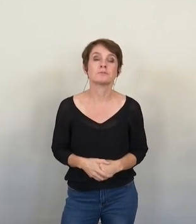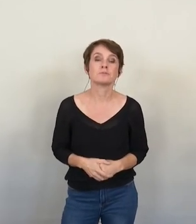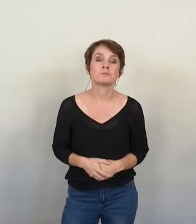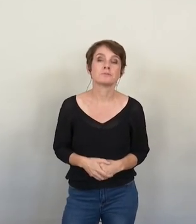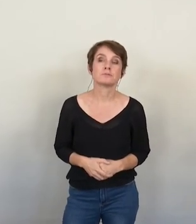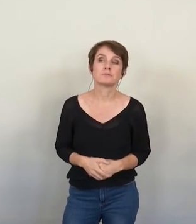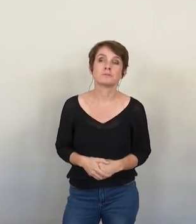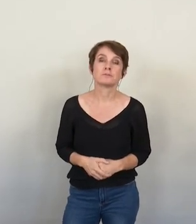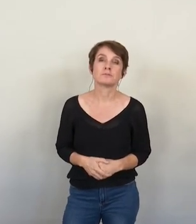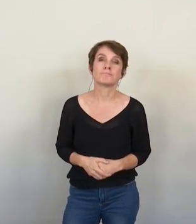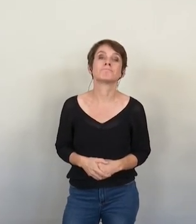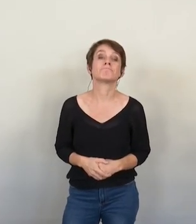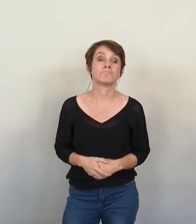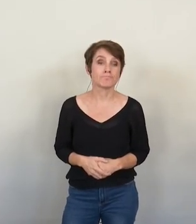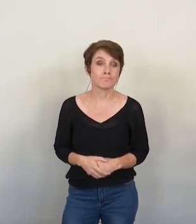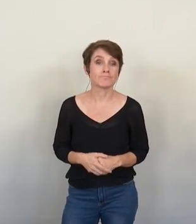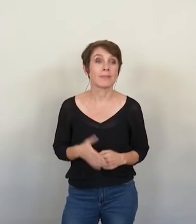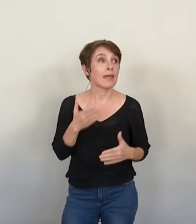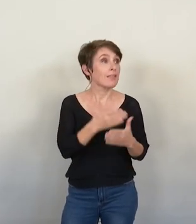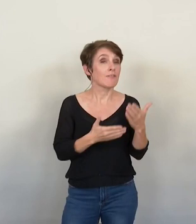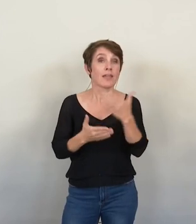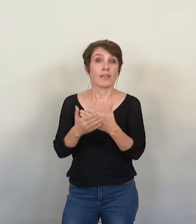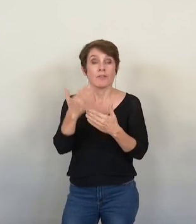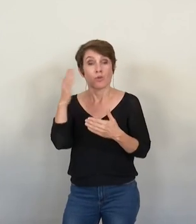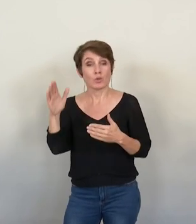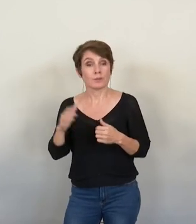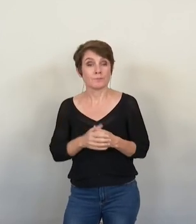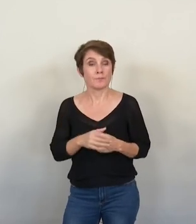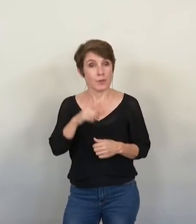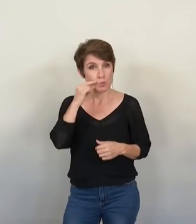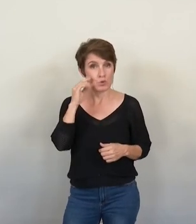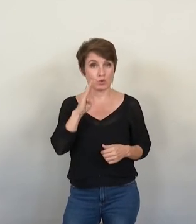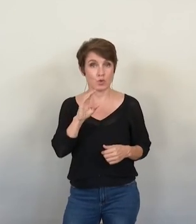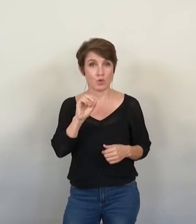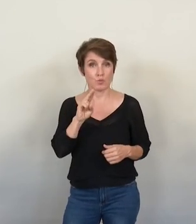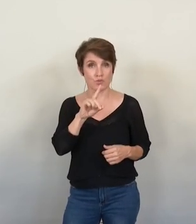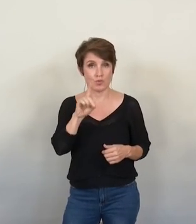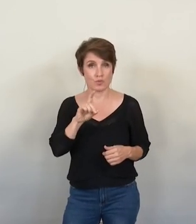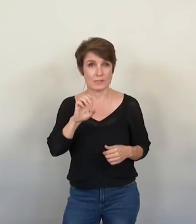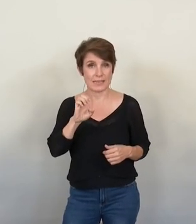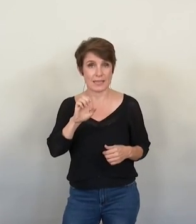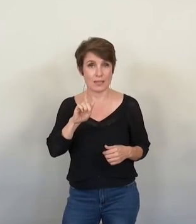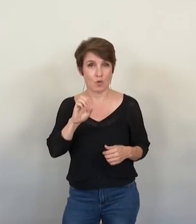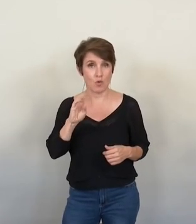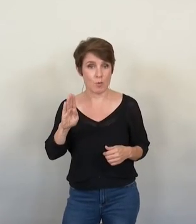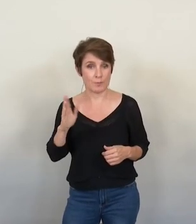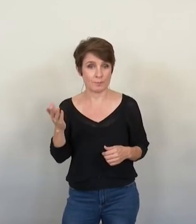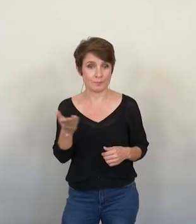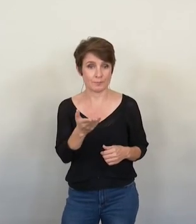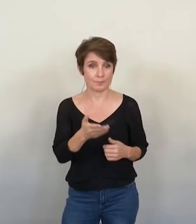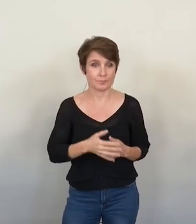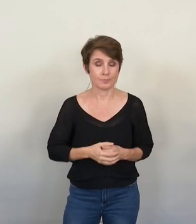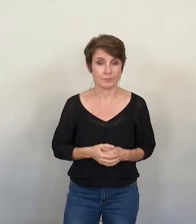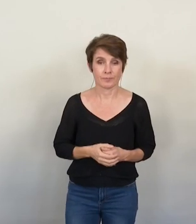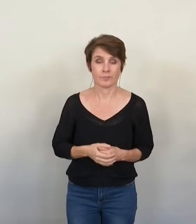est-ce qu'il y a d'autres interventions oui monsieur Bou je vais pas je vais pas faire long quand on parlait